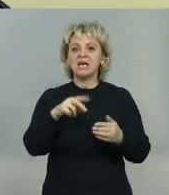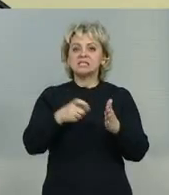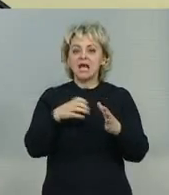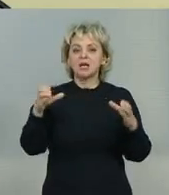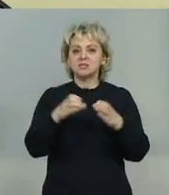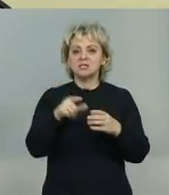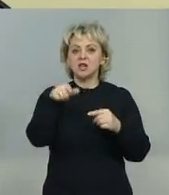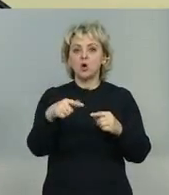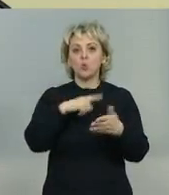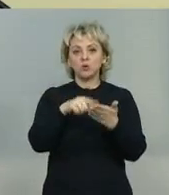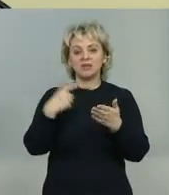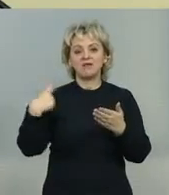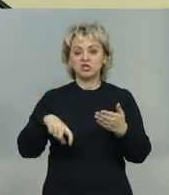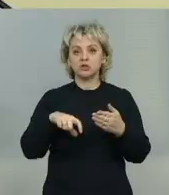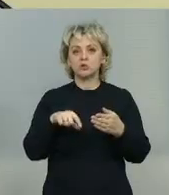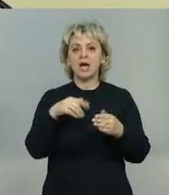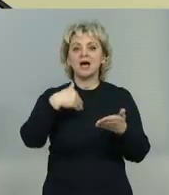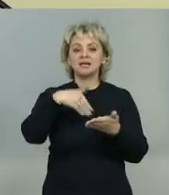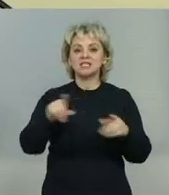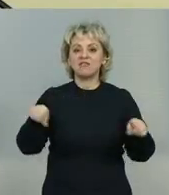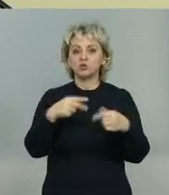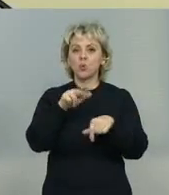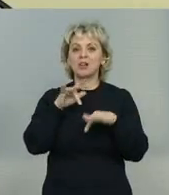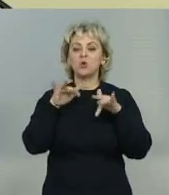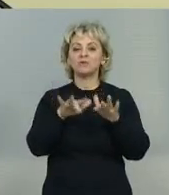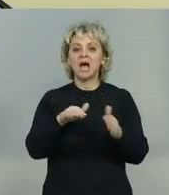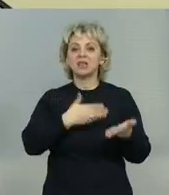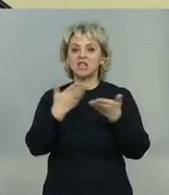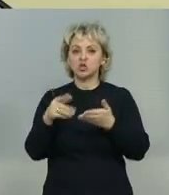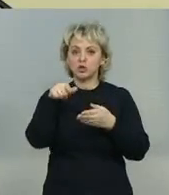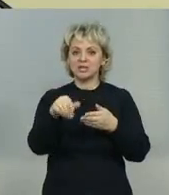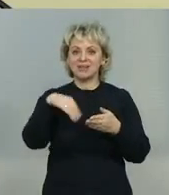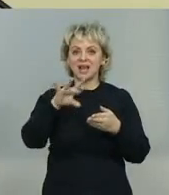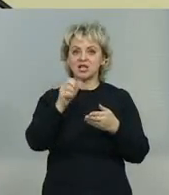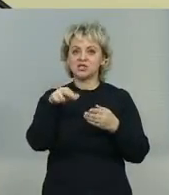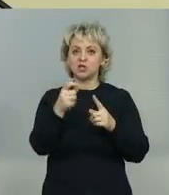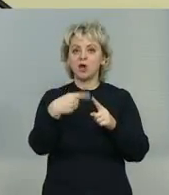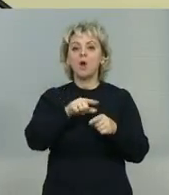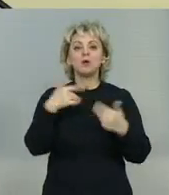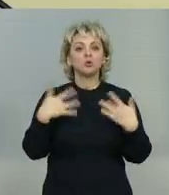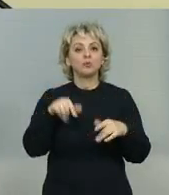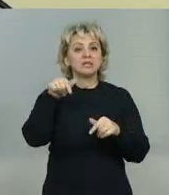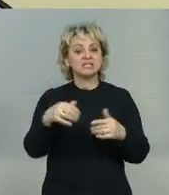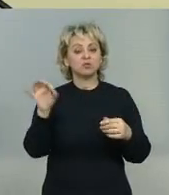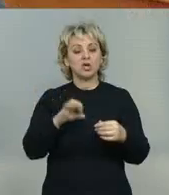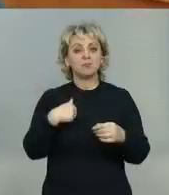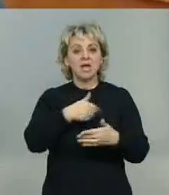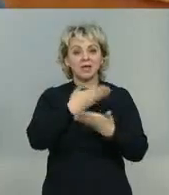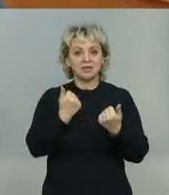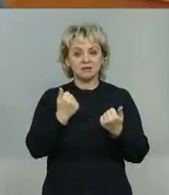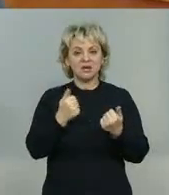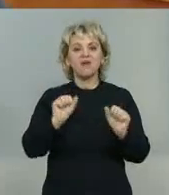следственного отдела по городу Новочеркасску об отказе возбуждения уголовного дела в отношении Тарасенко. Поэтому уволить на сегодняшний момент у меня